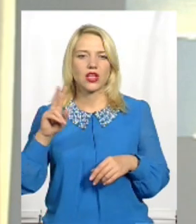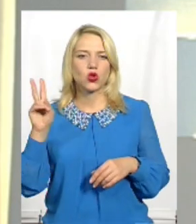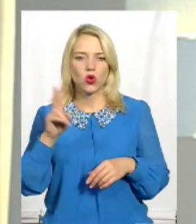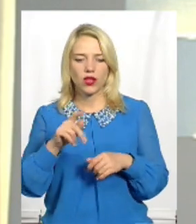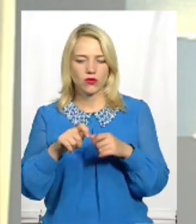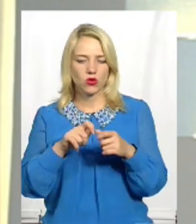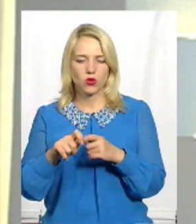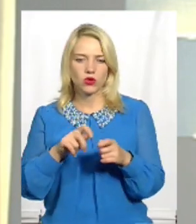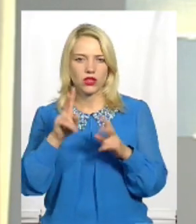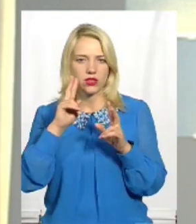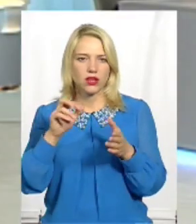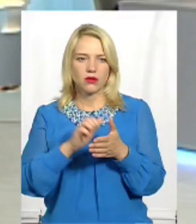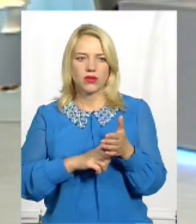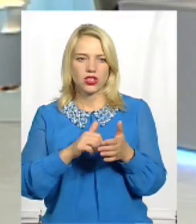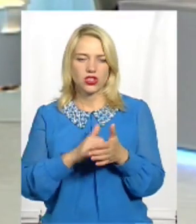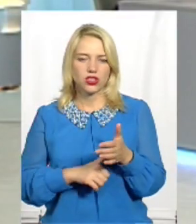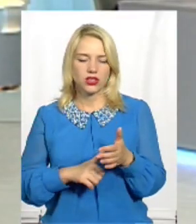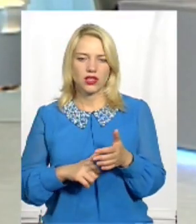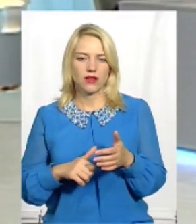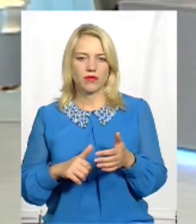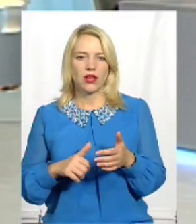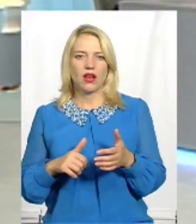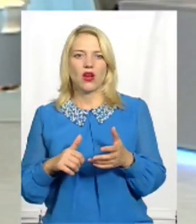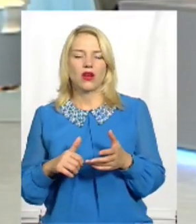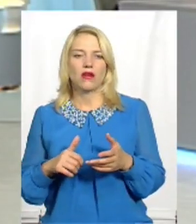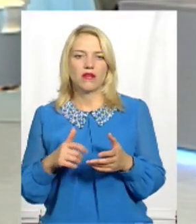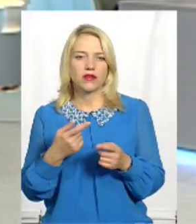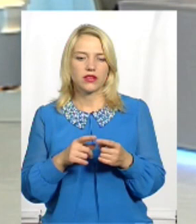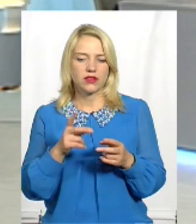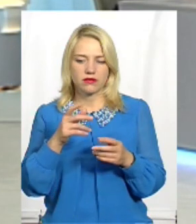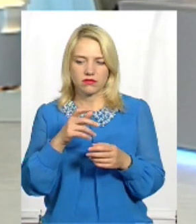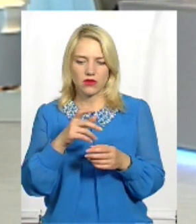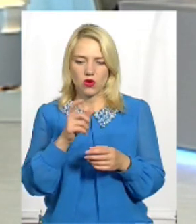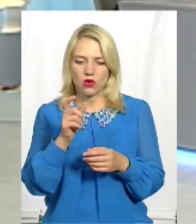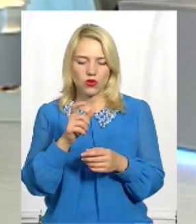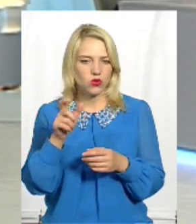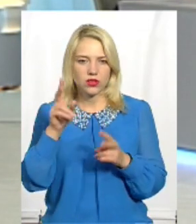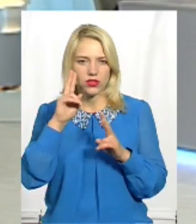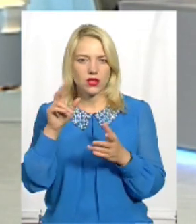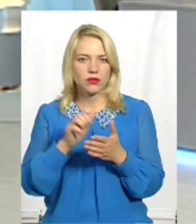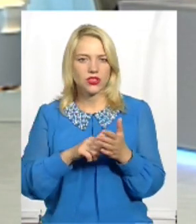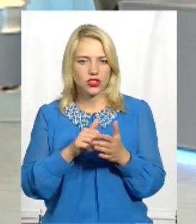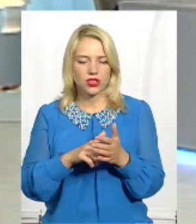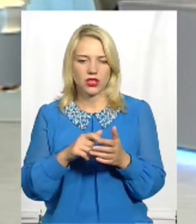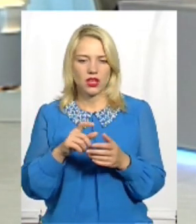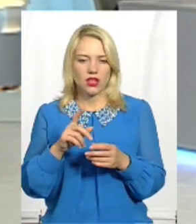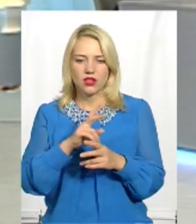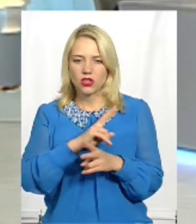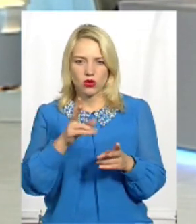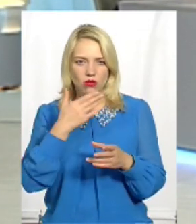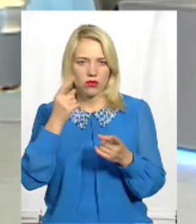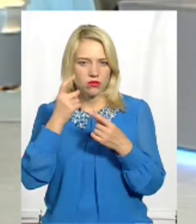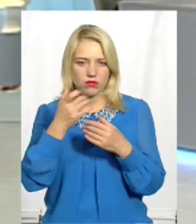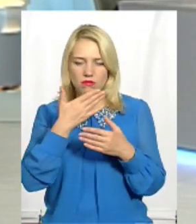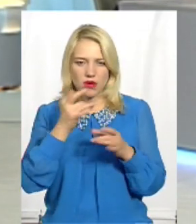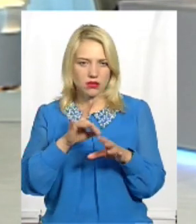не знали причини зупинки, там говорили аварія, але ніхто не знав, що саме проблема із напругою. Чому виник такий